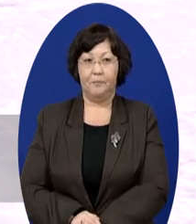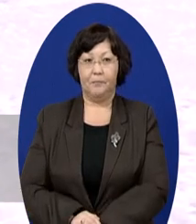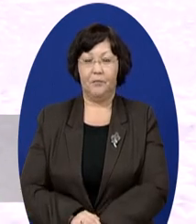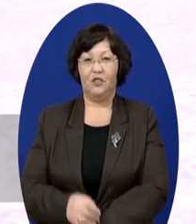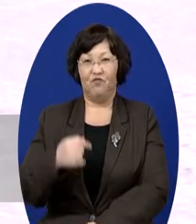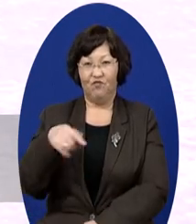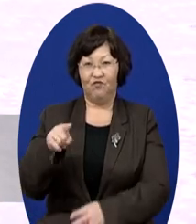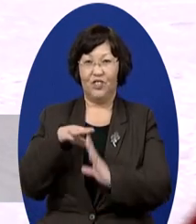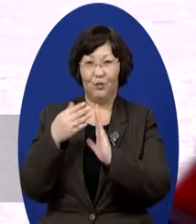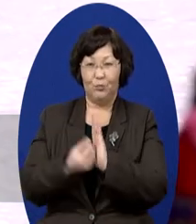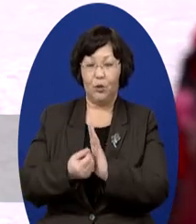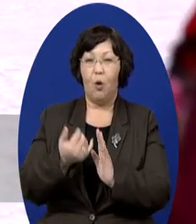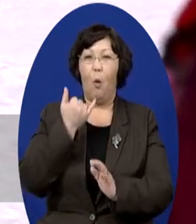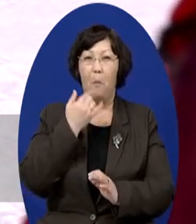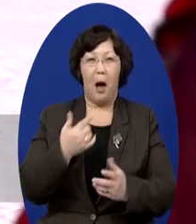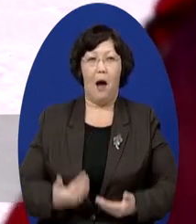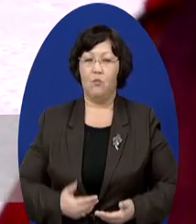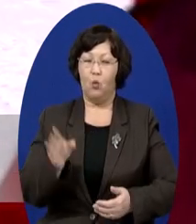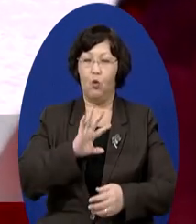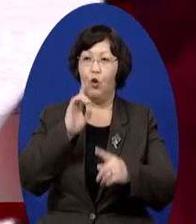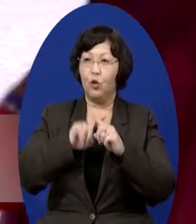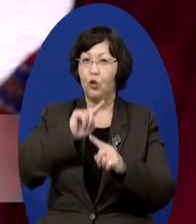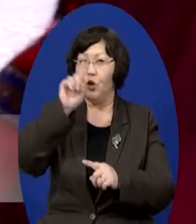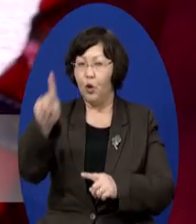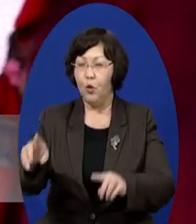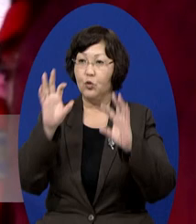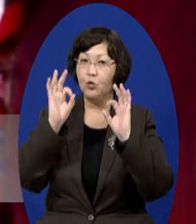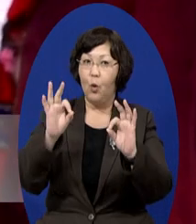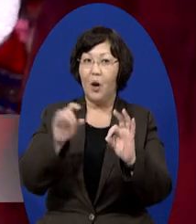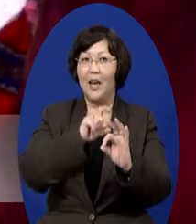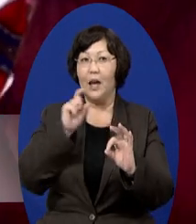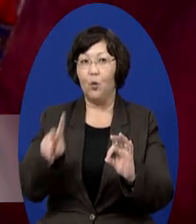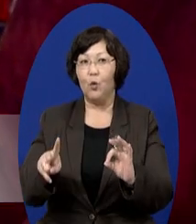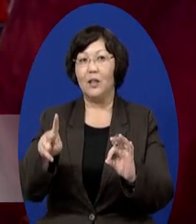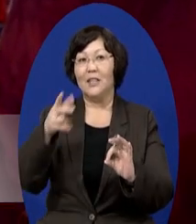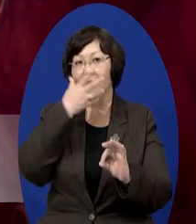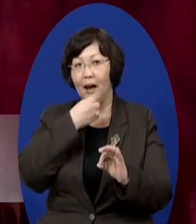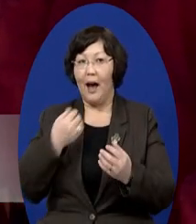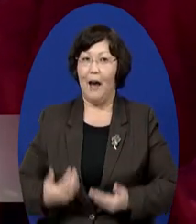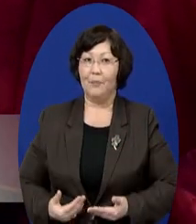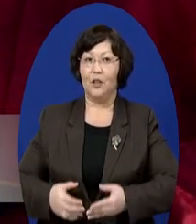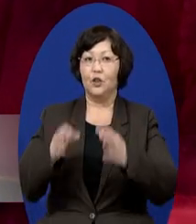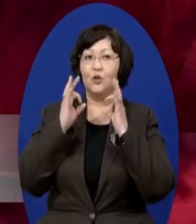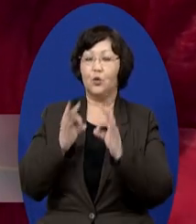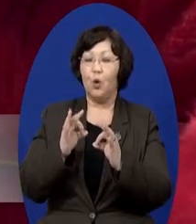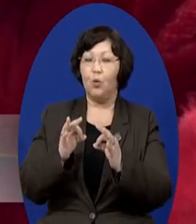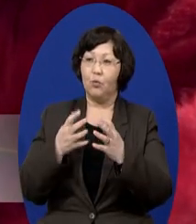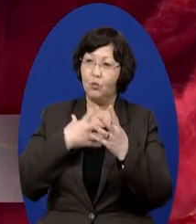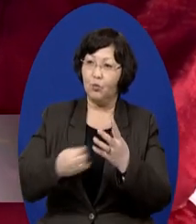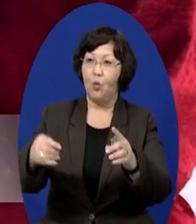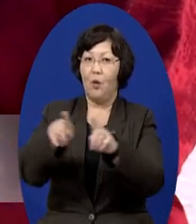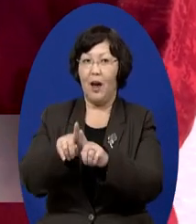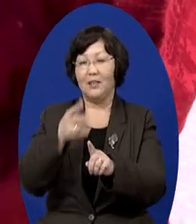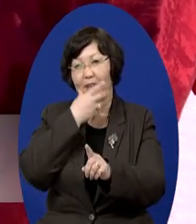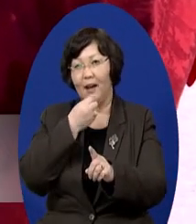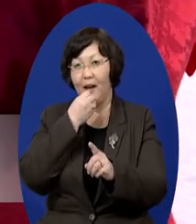Эдний гэр бүл хотоос хөдөөг зорж олон зөв дадлыг ивлүүлсэн. Ирүүл зөв амьдралын хөвчлийн үлгэр дуурайлал загвар улан амьдарч байгаа